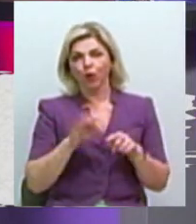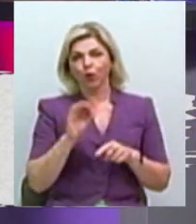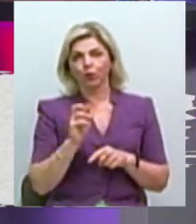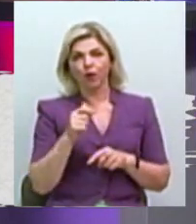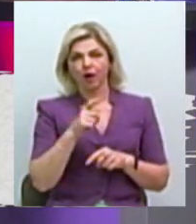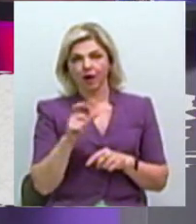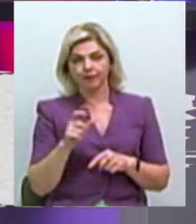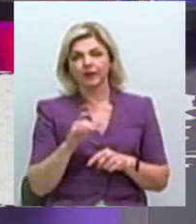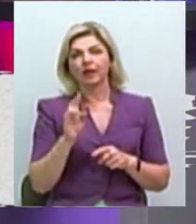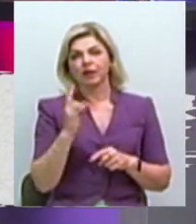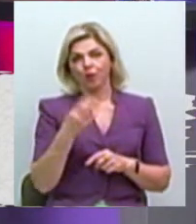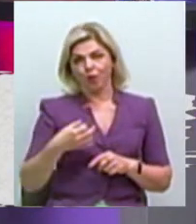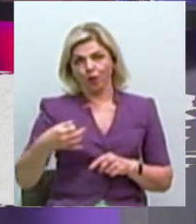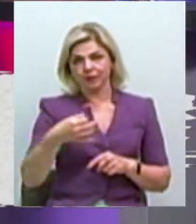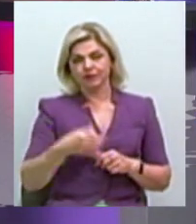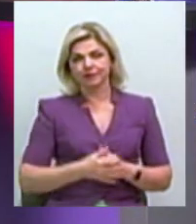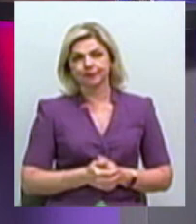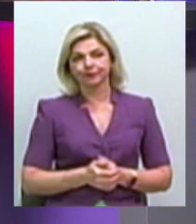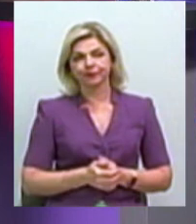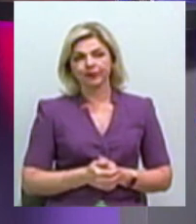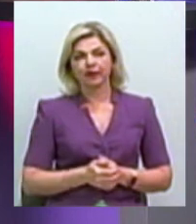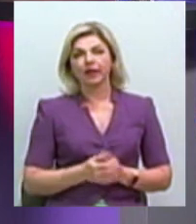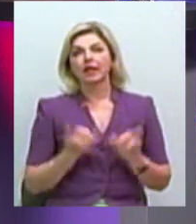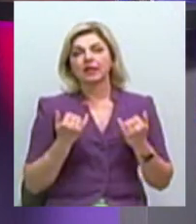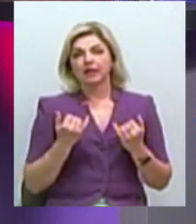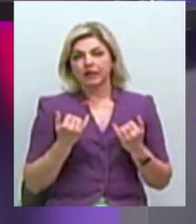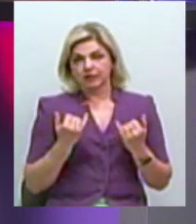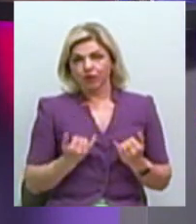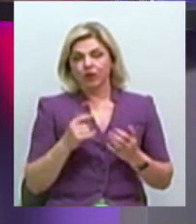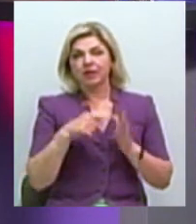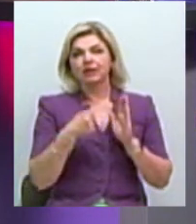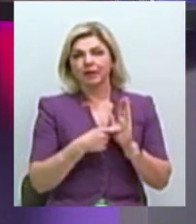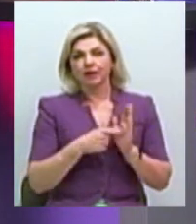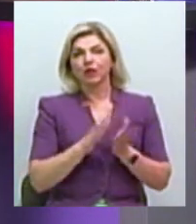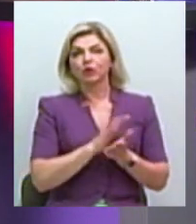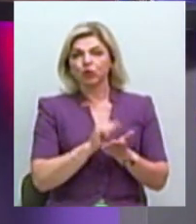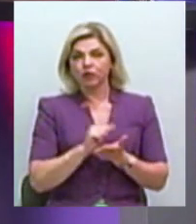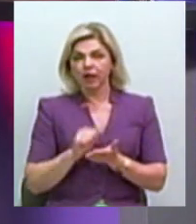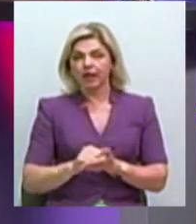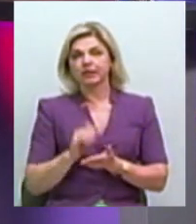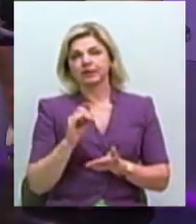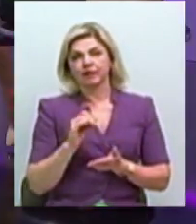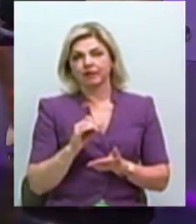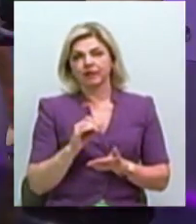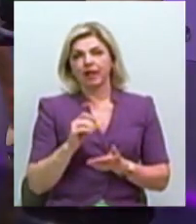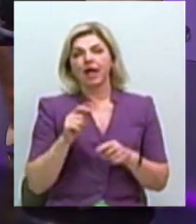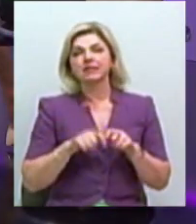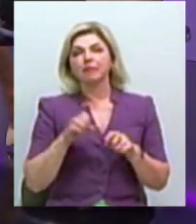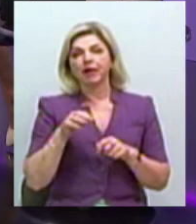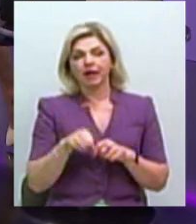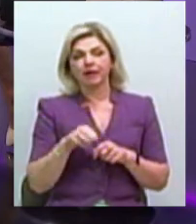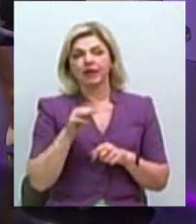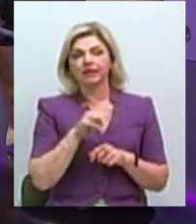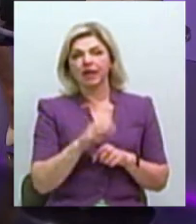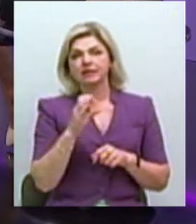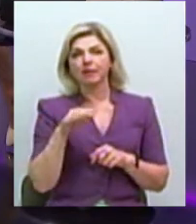одномандатних округах Миколаївської області. Зі мною, як завжди, ставить запитання нашим кандидатам в народні депутати експертка